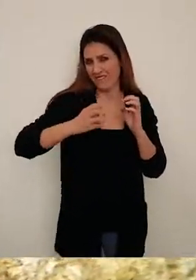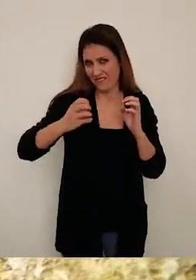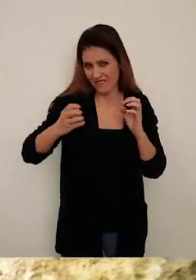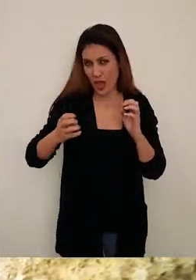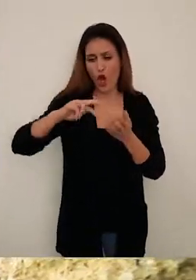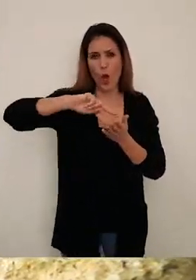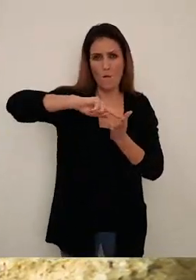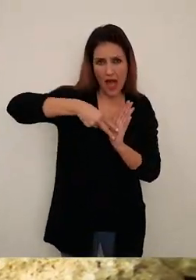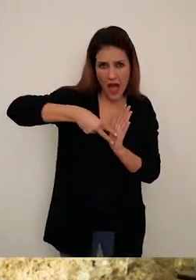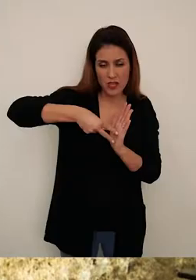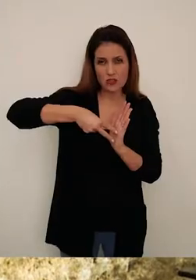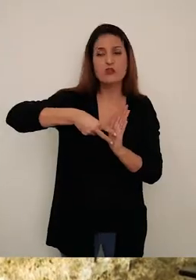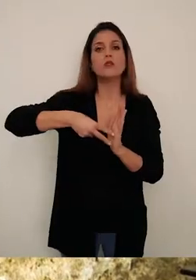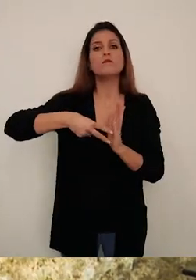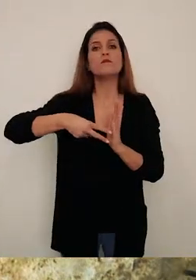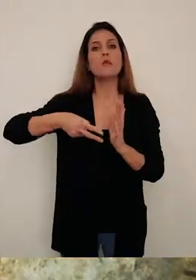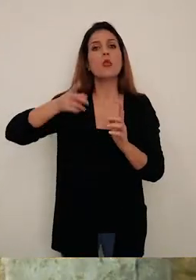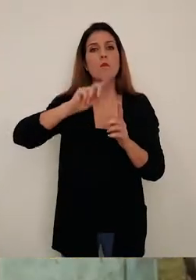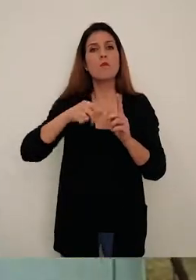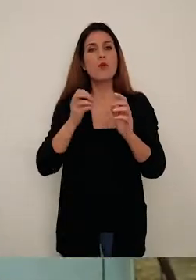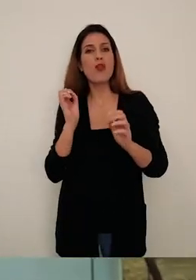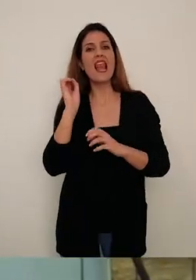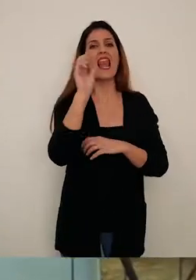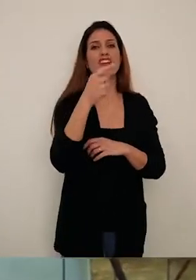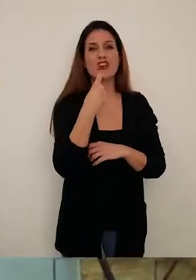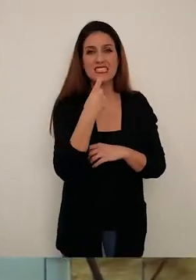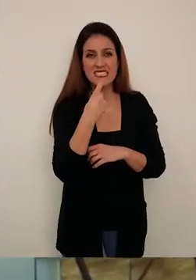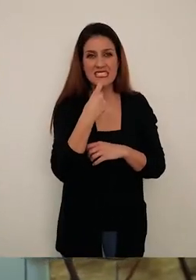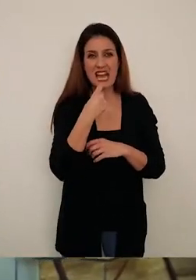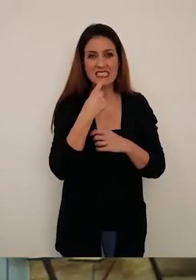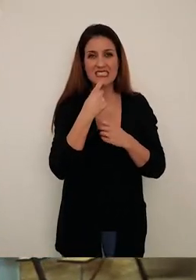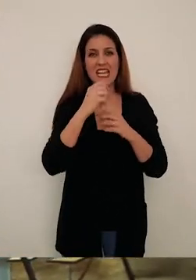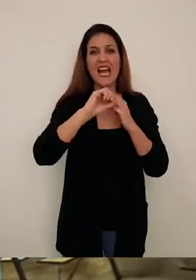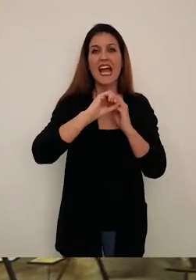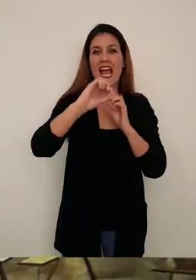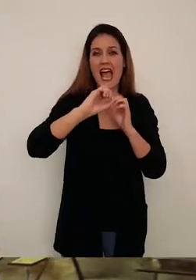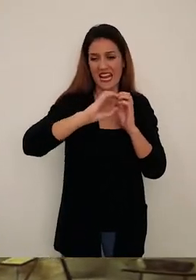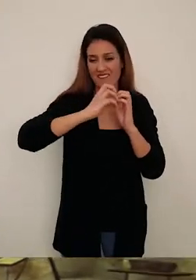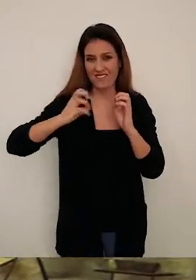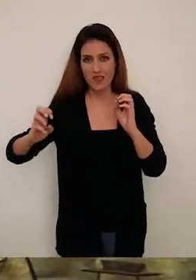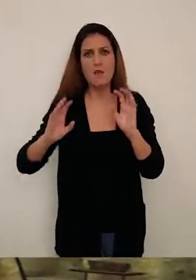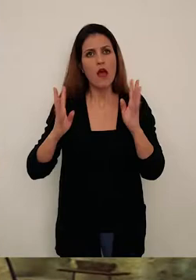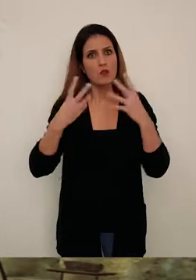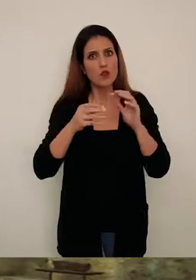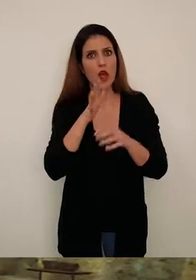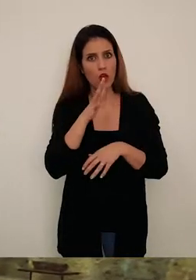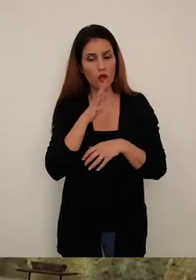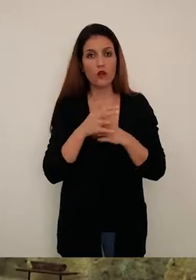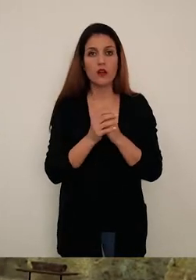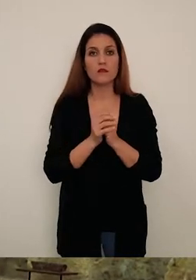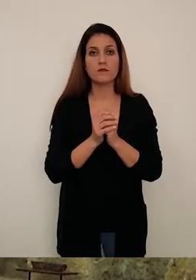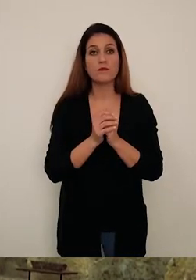anemometri, cuscinetti, compassi, addirittura anche un lanciasassi a canne multiple del tutto funzionante.